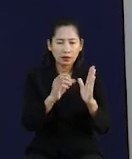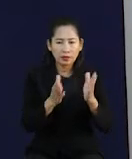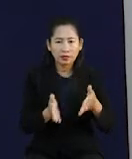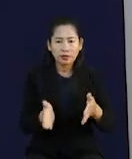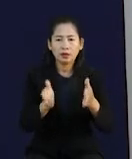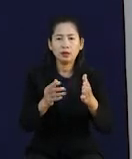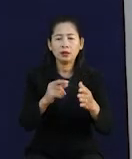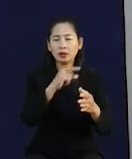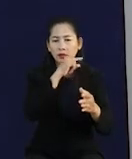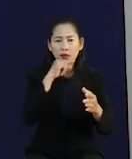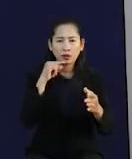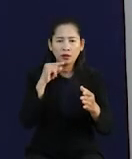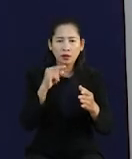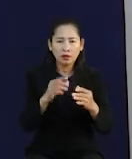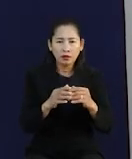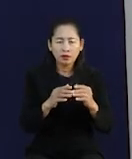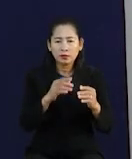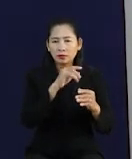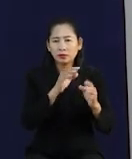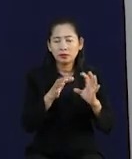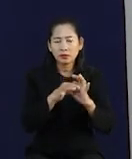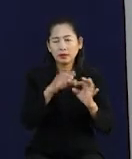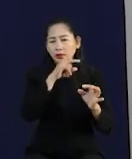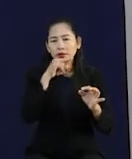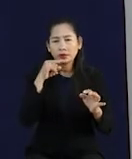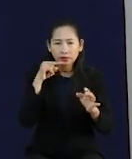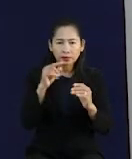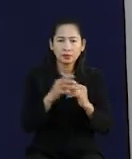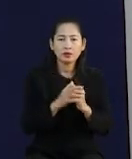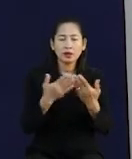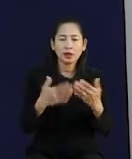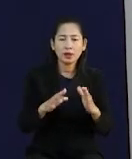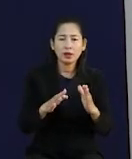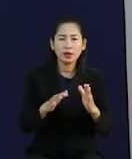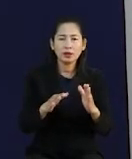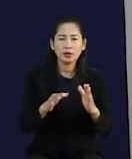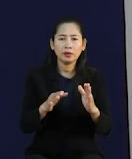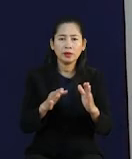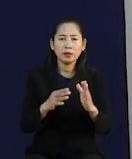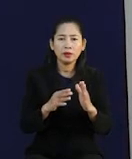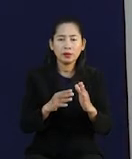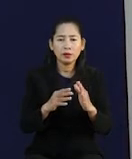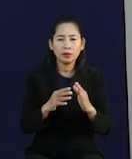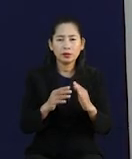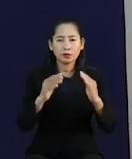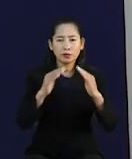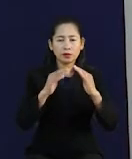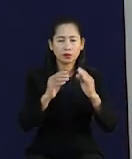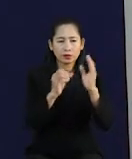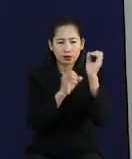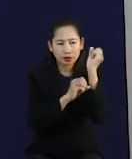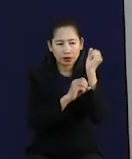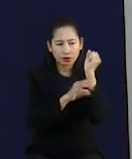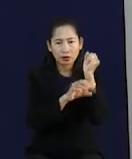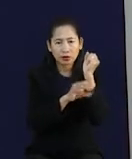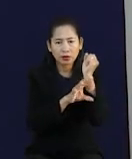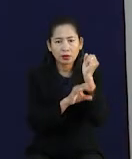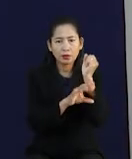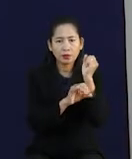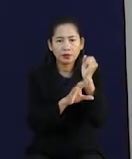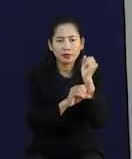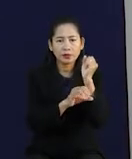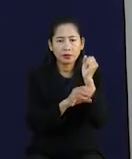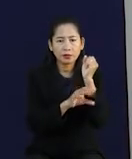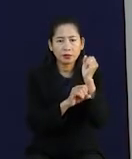mà hai vị thầy xã bọn hô stop ông ba xả đờ nè con